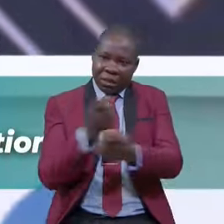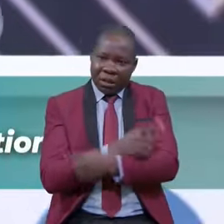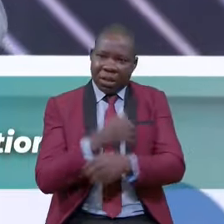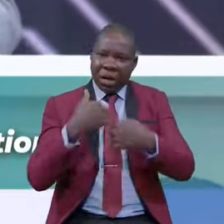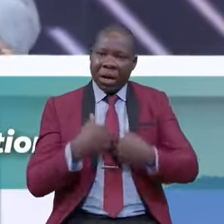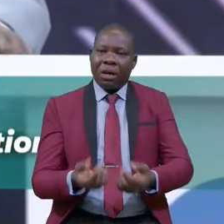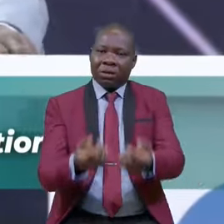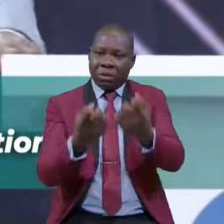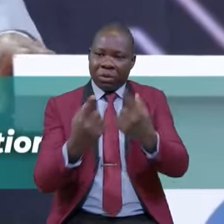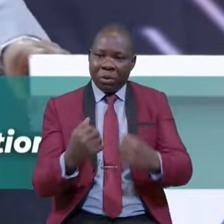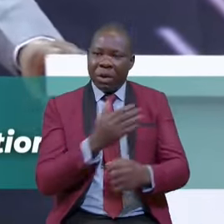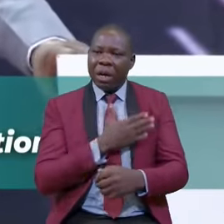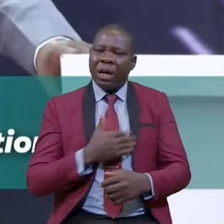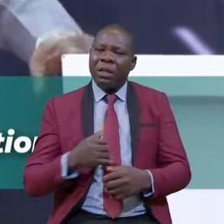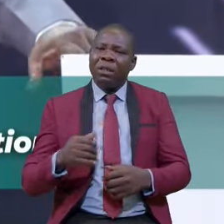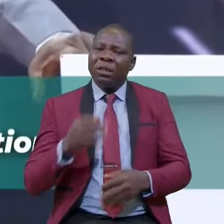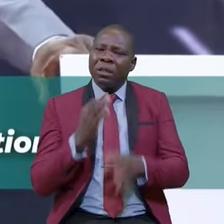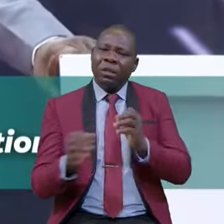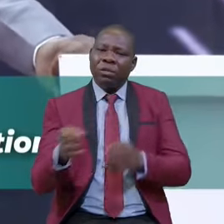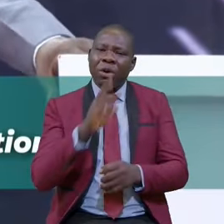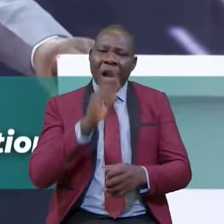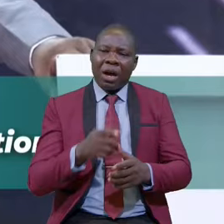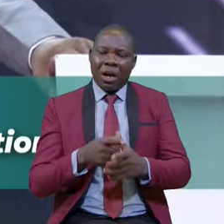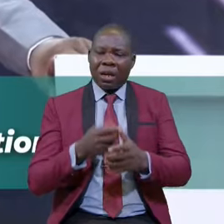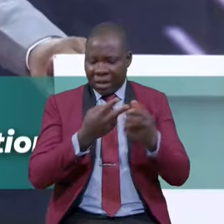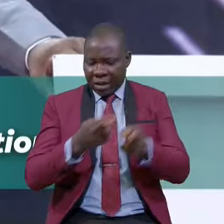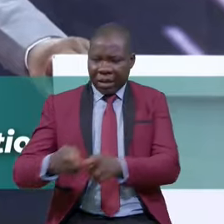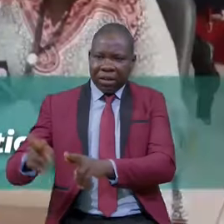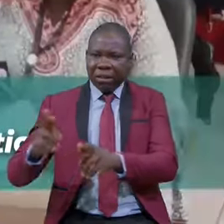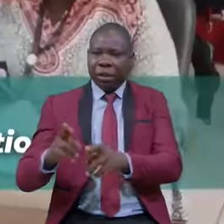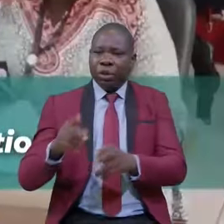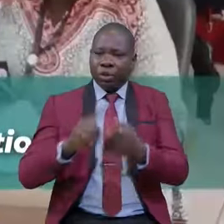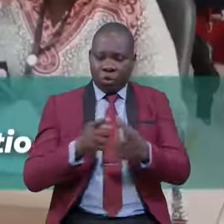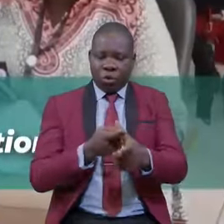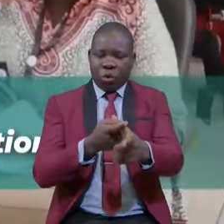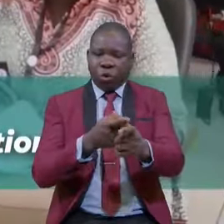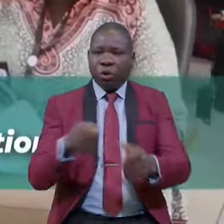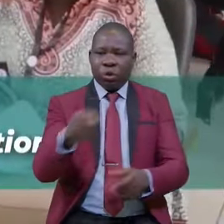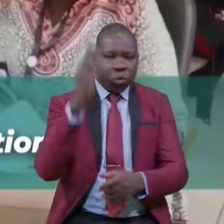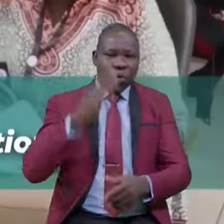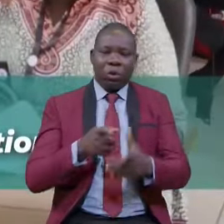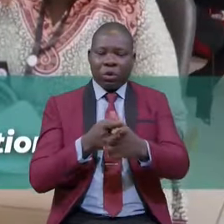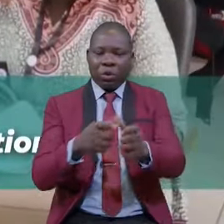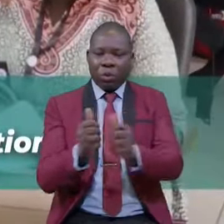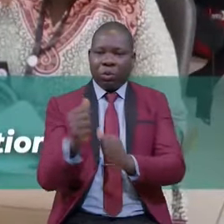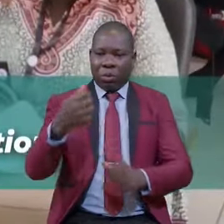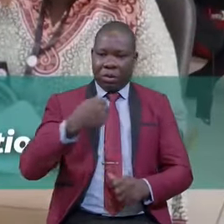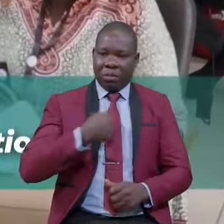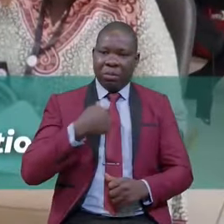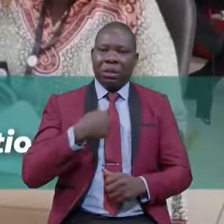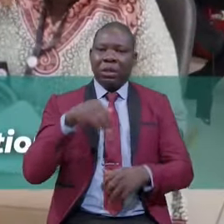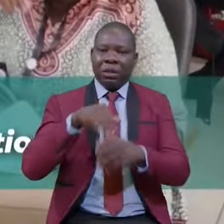going to keep on running. Comment, if you are ready, si tu es prêt, tu vas courir avec moi. If you are ready, you'll climb